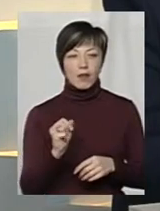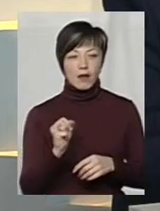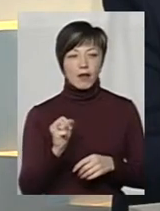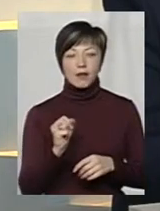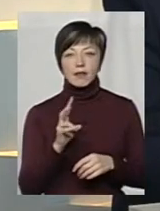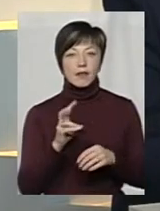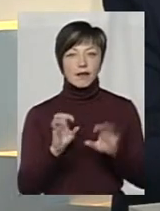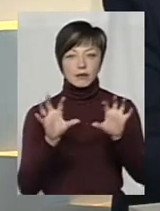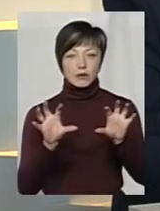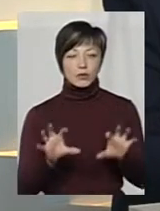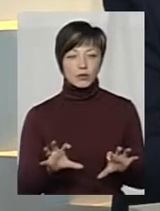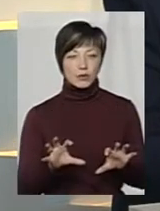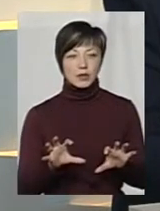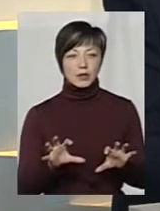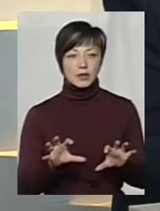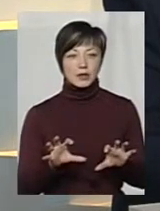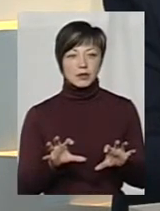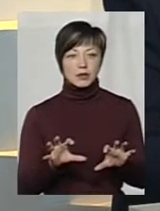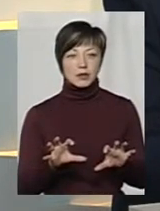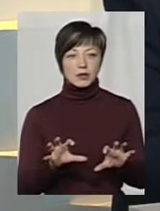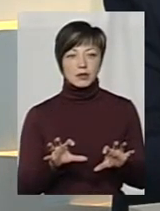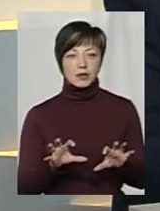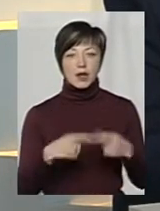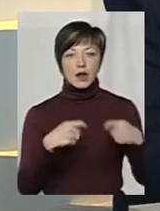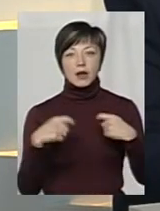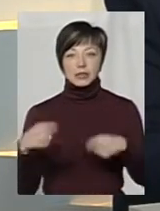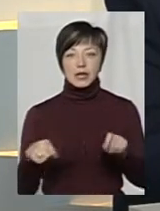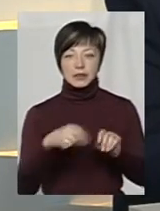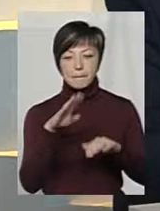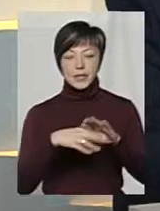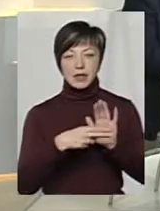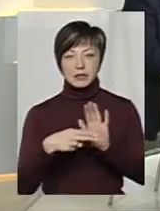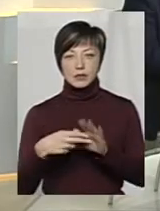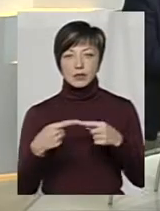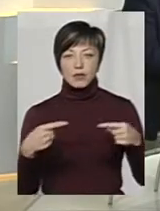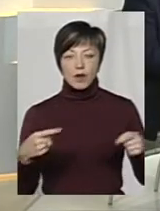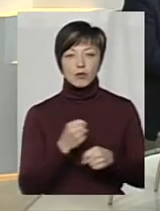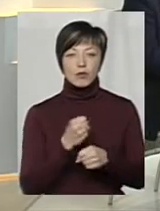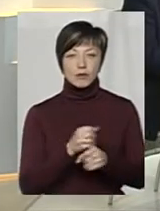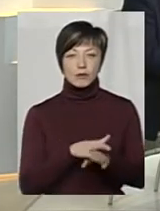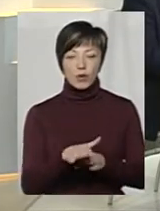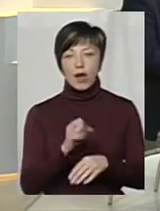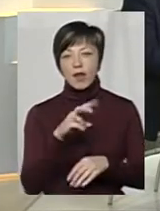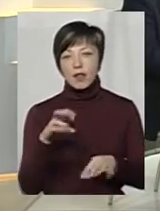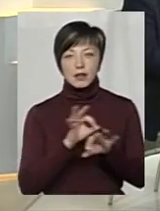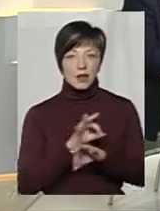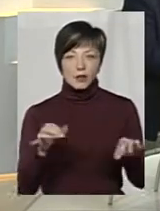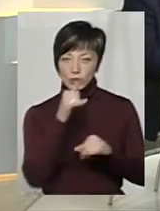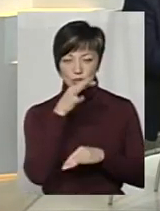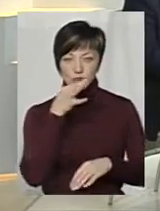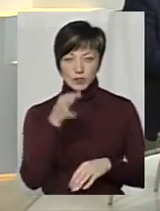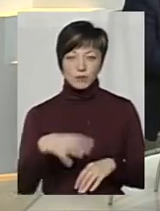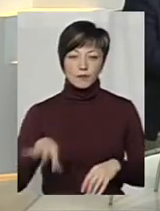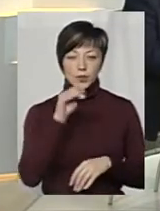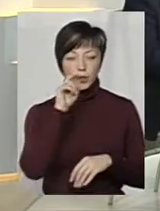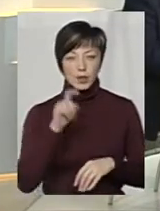зовсім легальна реалізація підакцизних товарів, тому робота проводиться, але сказати, що це в ідеалі, то, звичайно, я думаю, що по